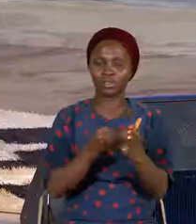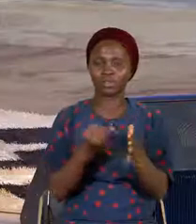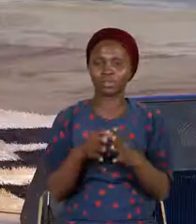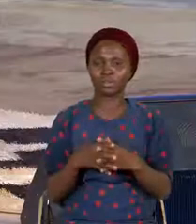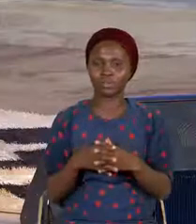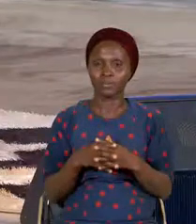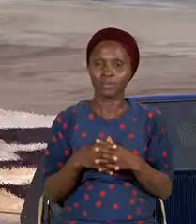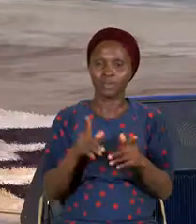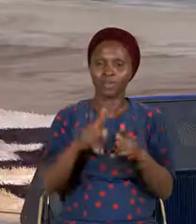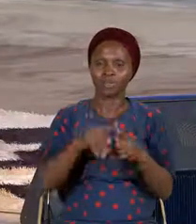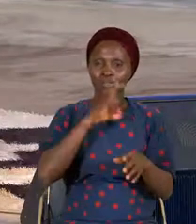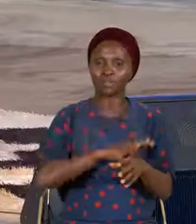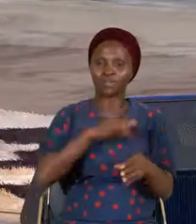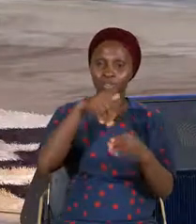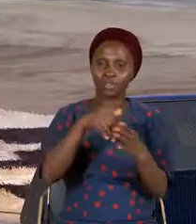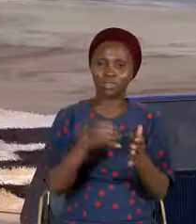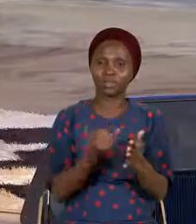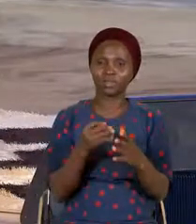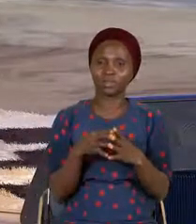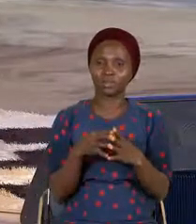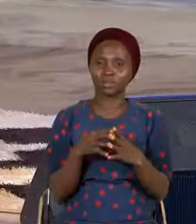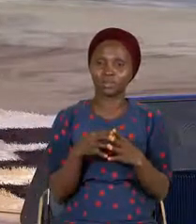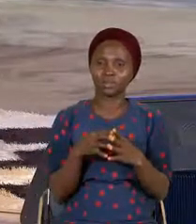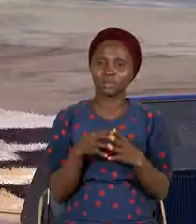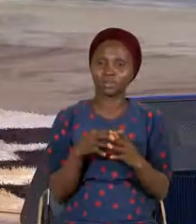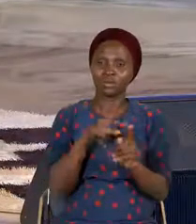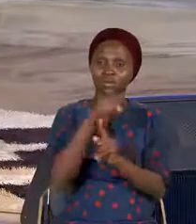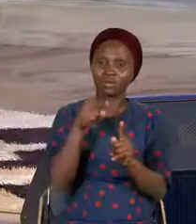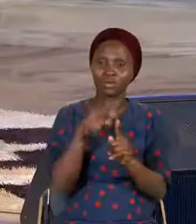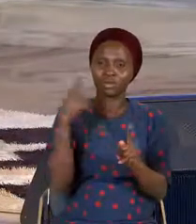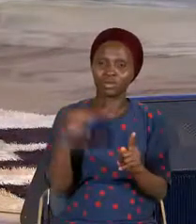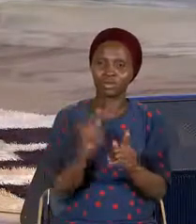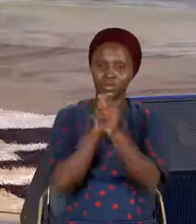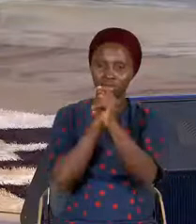l'utilité commune. Pour l'utilité commune.